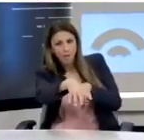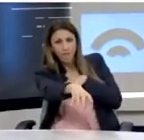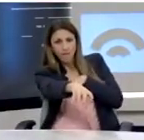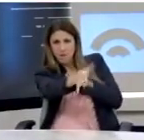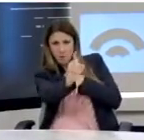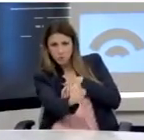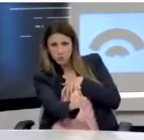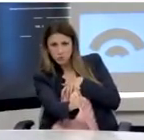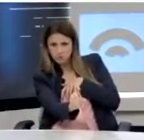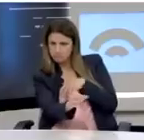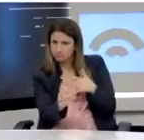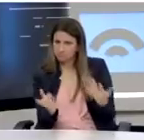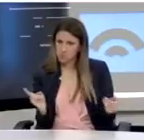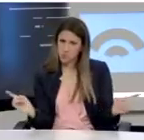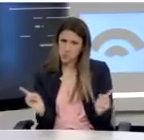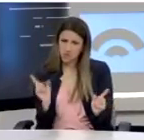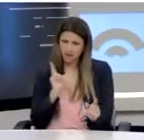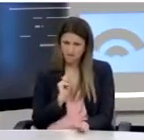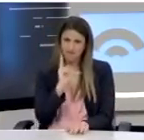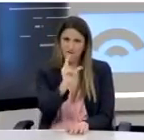κύριε Μητσοτάκη,